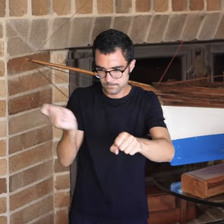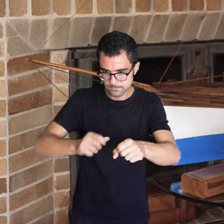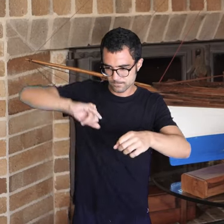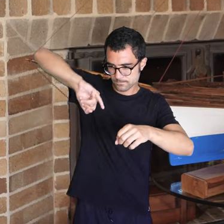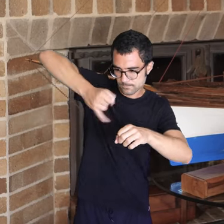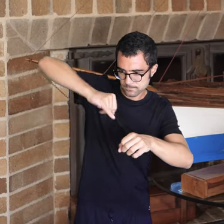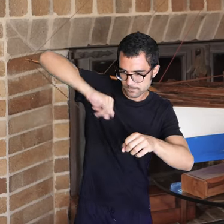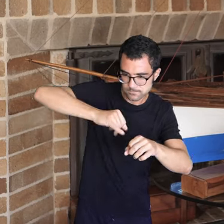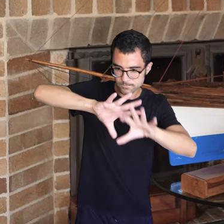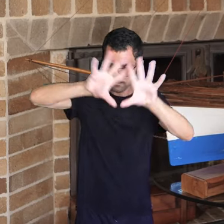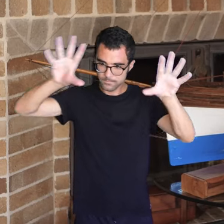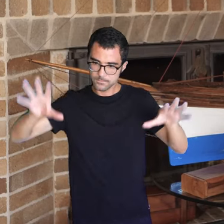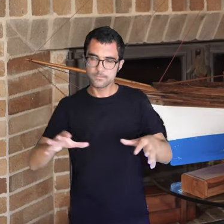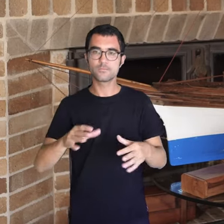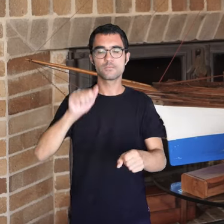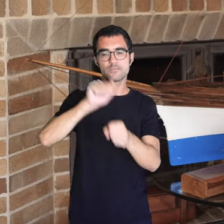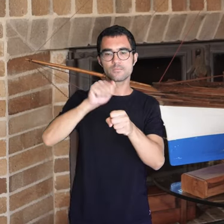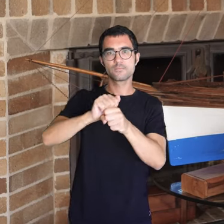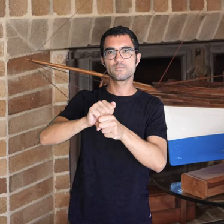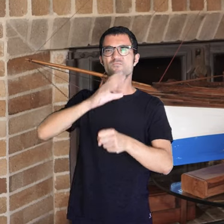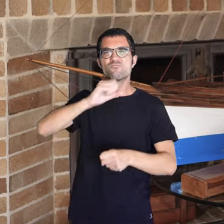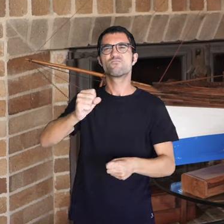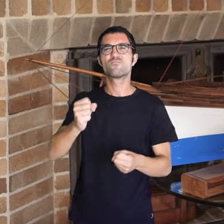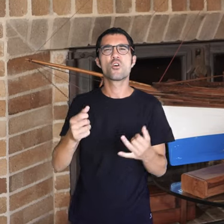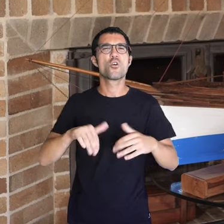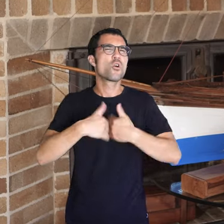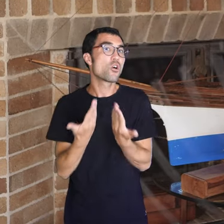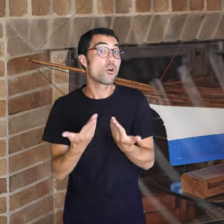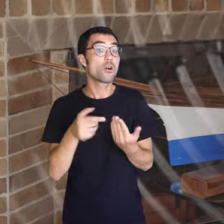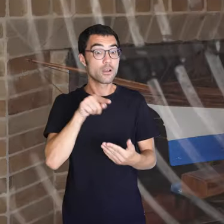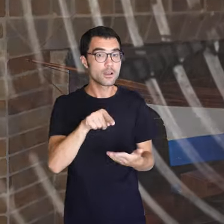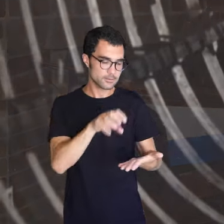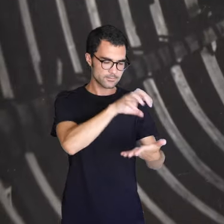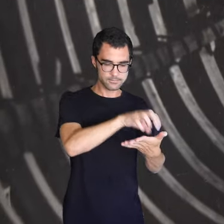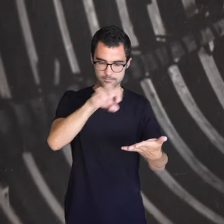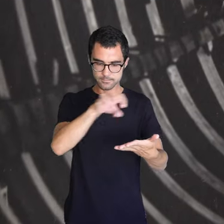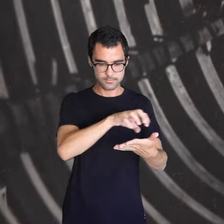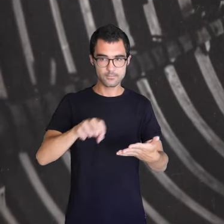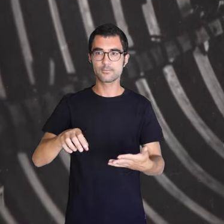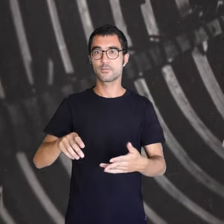per veure com se feia aquesta feina, seria bo que se conservassin.